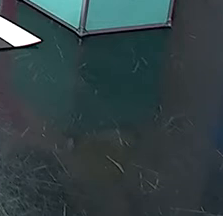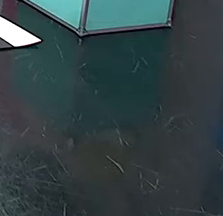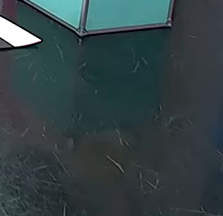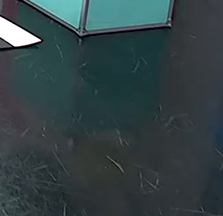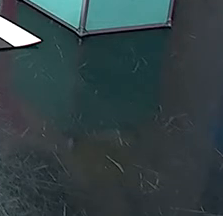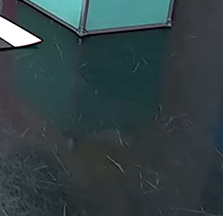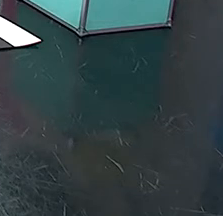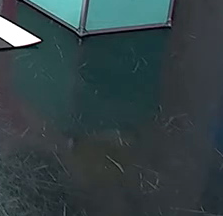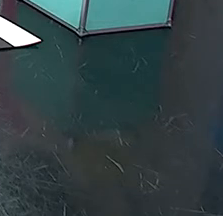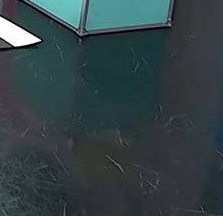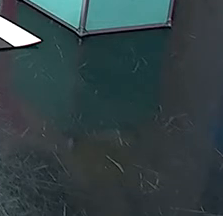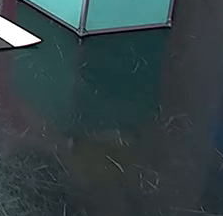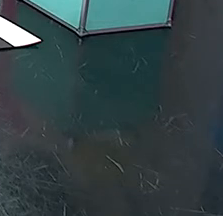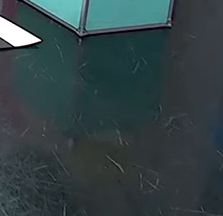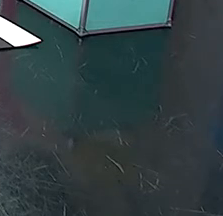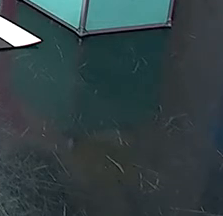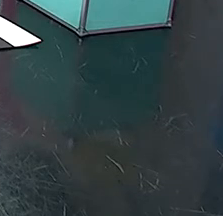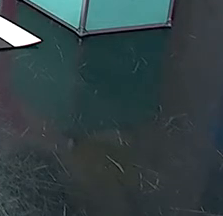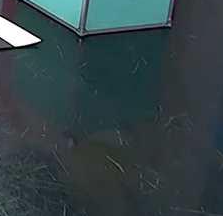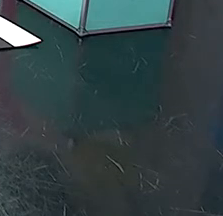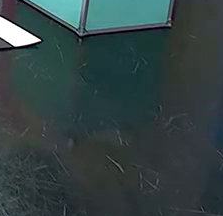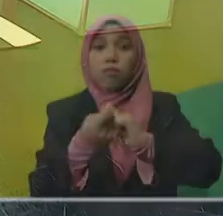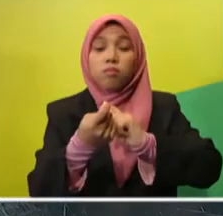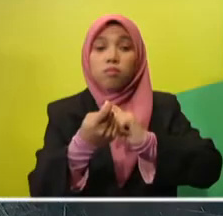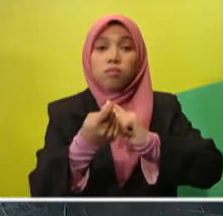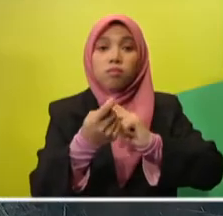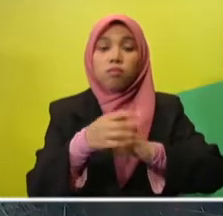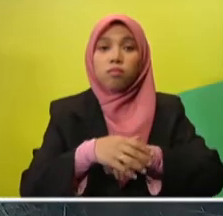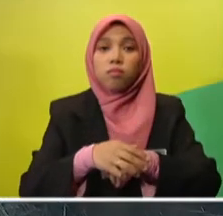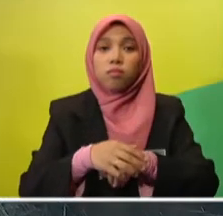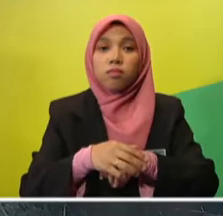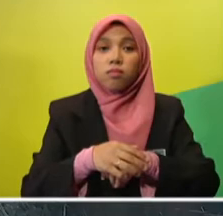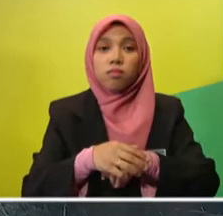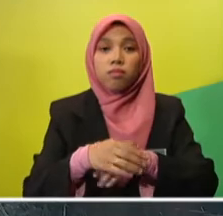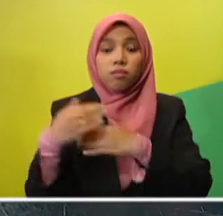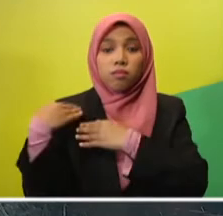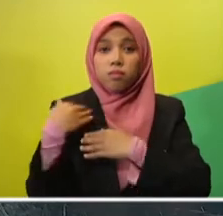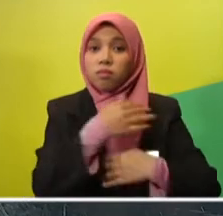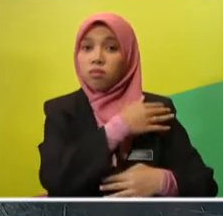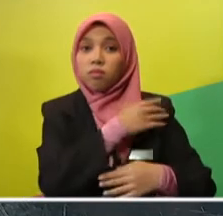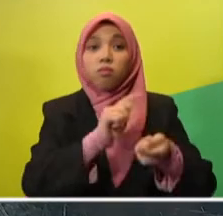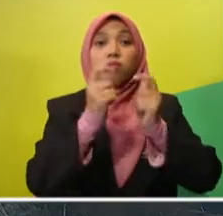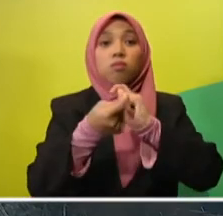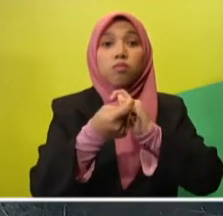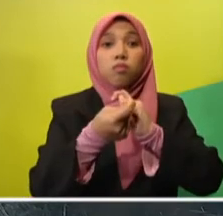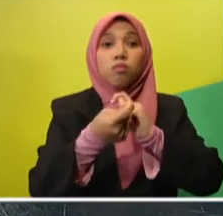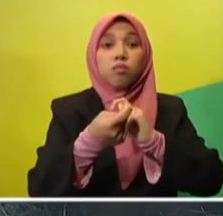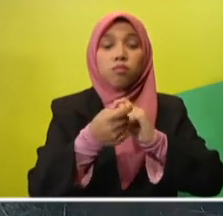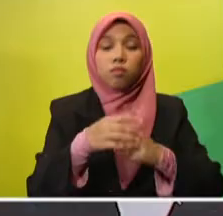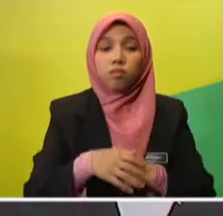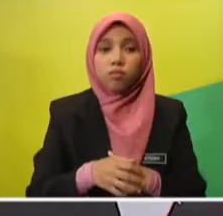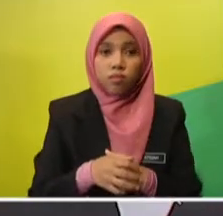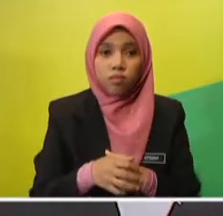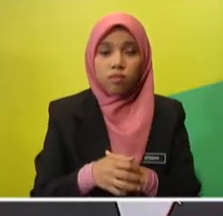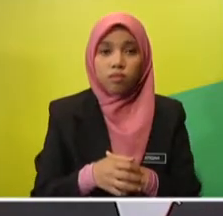sebelah lagi akan memegang bahu pemandu celik dan berada di belakangnya. Okey, dia dah berubah posisi sebab laluan tu sempit.